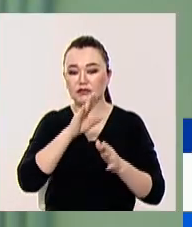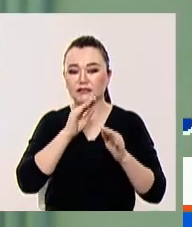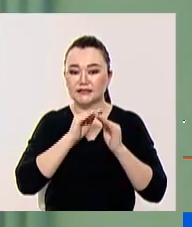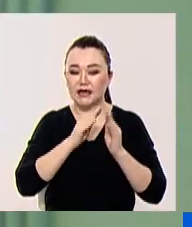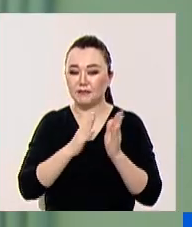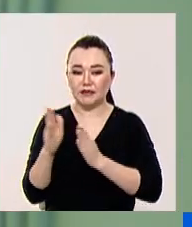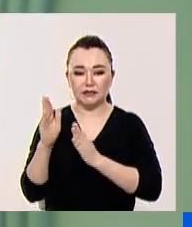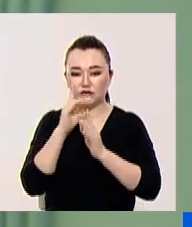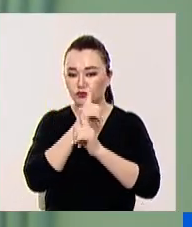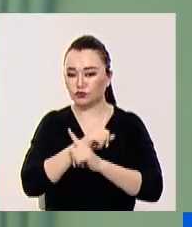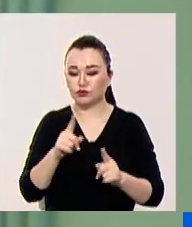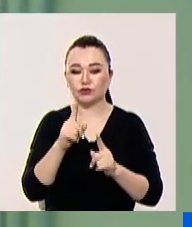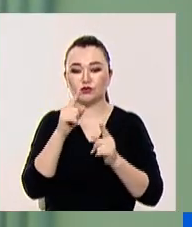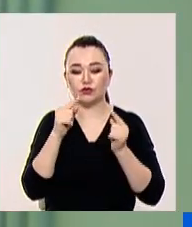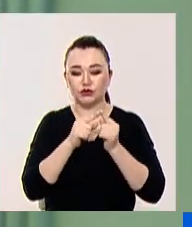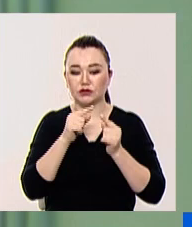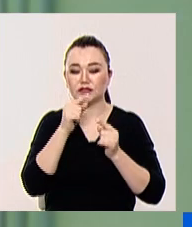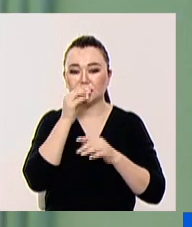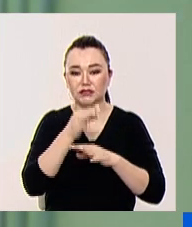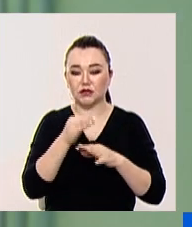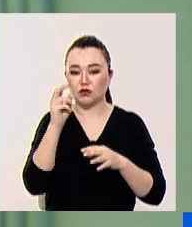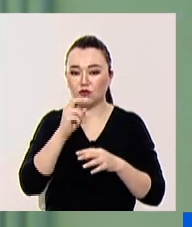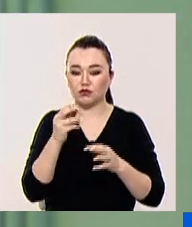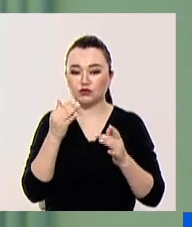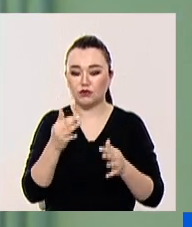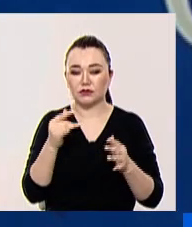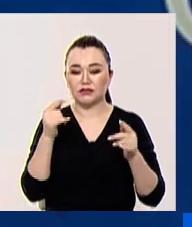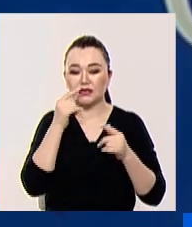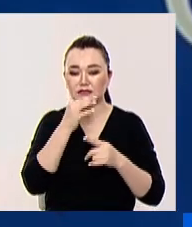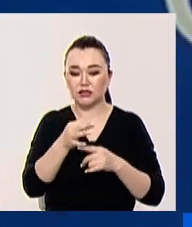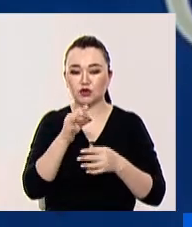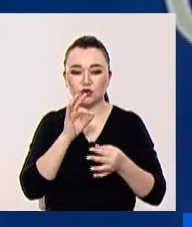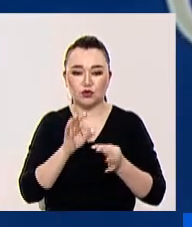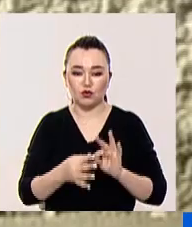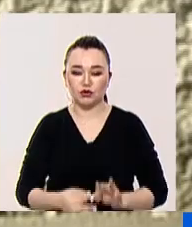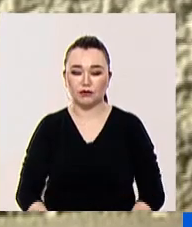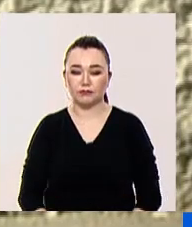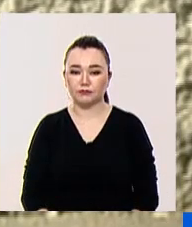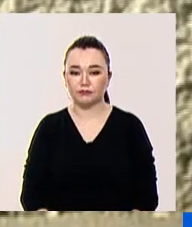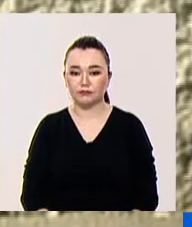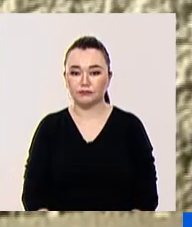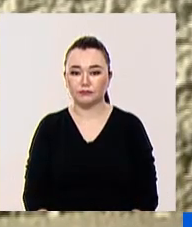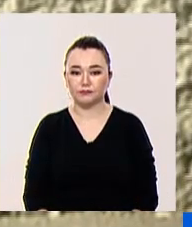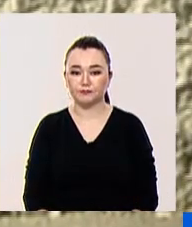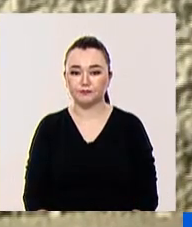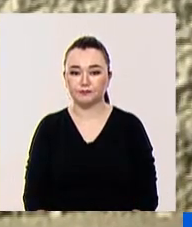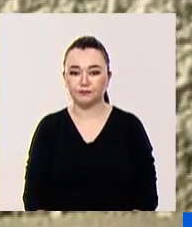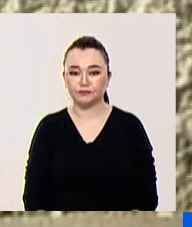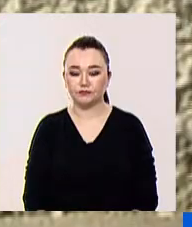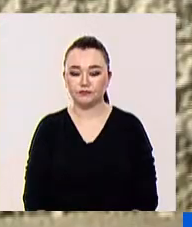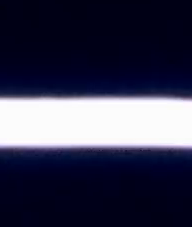делать выводы по точной динамике курса сложно, добавляют аналитики. Жамал Габдуллина, Сергей Шуйский, Информбюро,